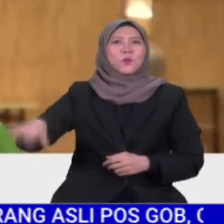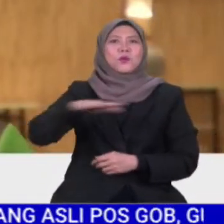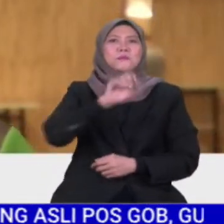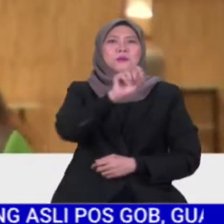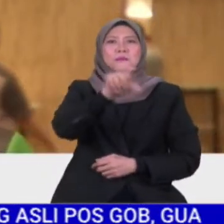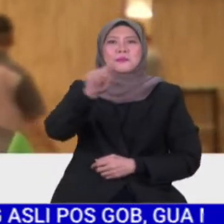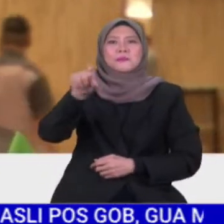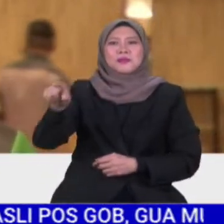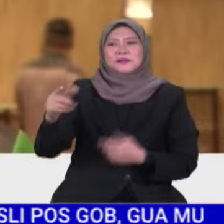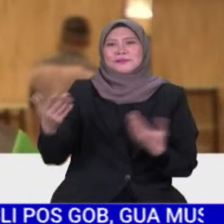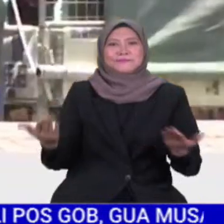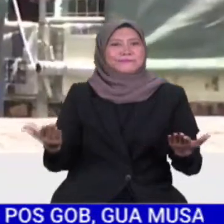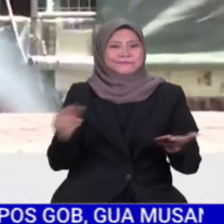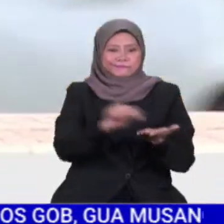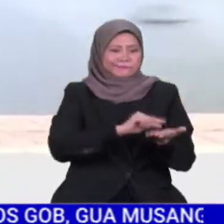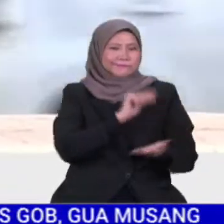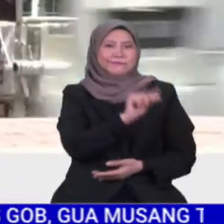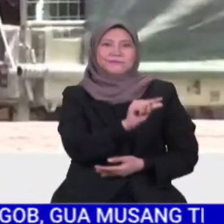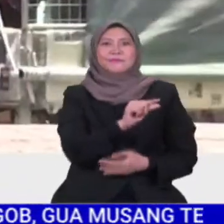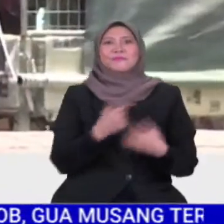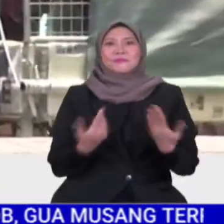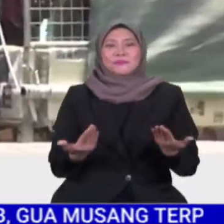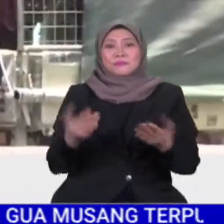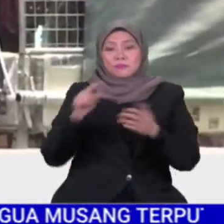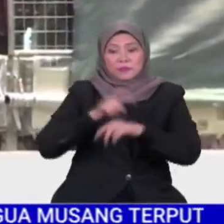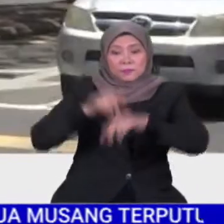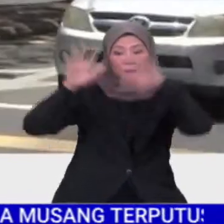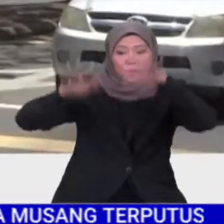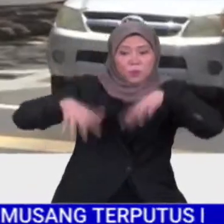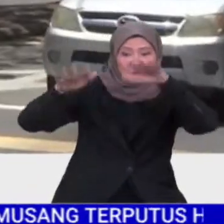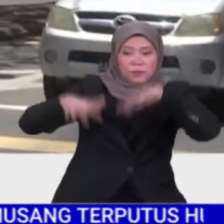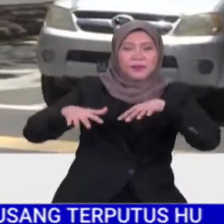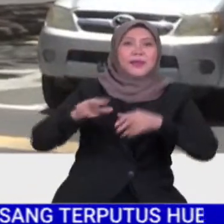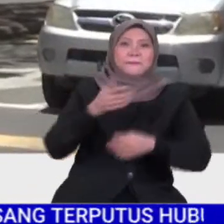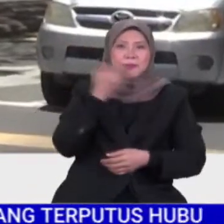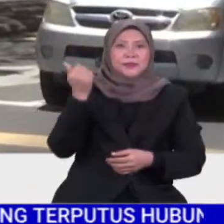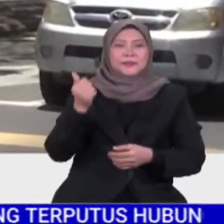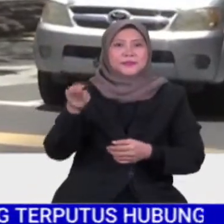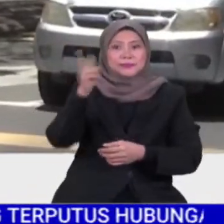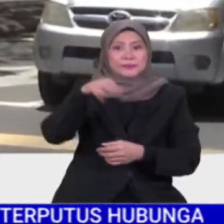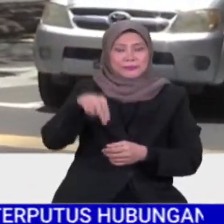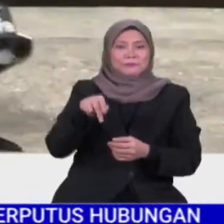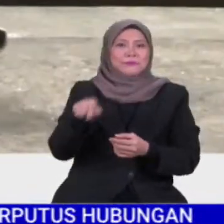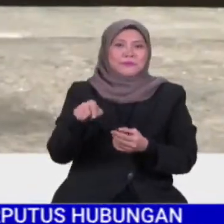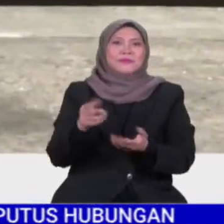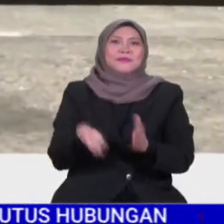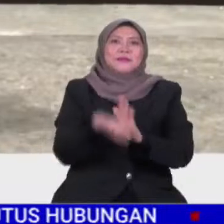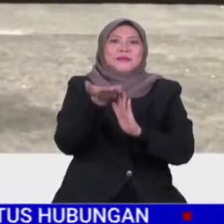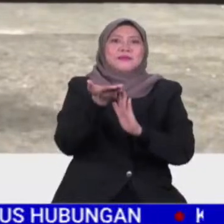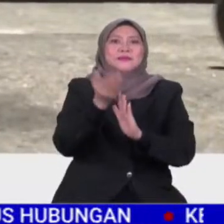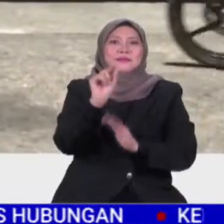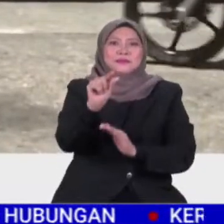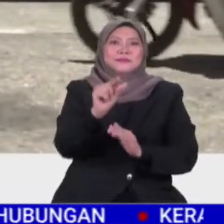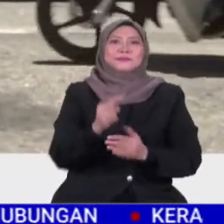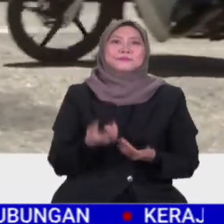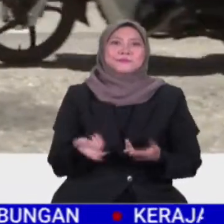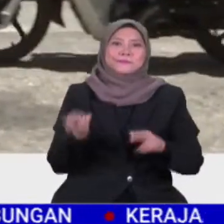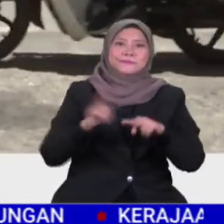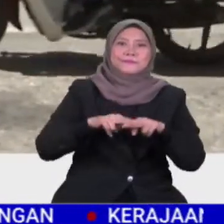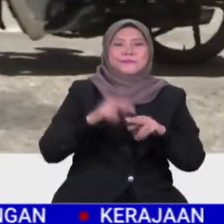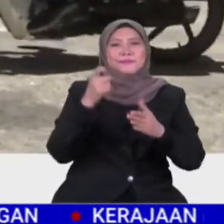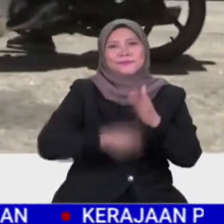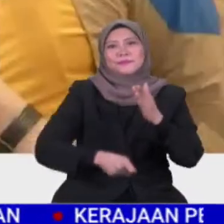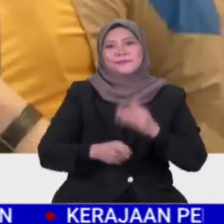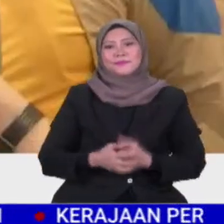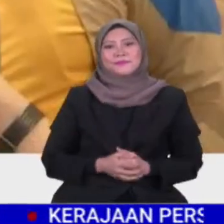lah. Oh, cuti tidak apa, tapi yang penting yang time hujan itulah, kasih up sikit dia punya tambang. Wakil daripada semua rider lah.